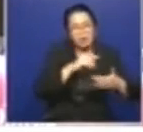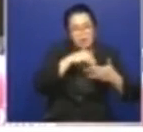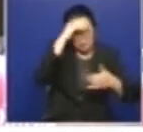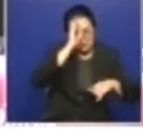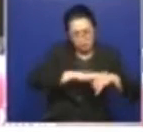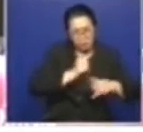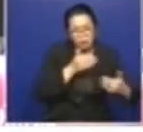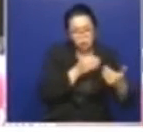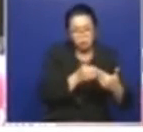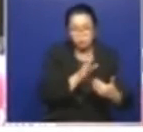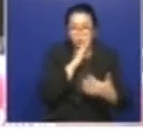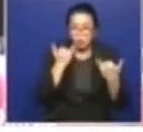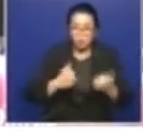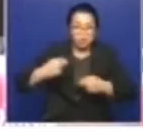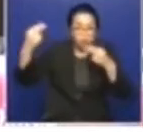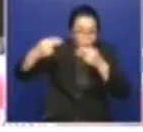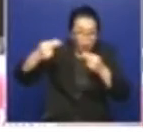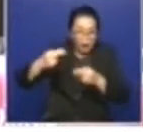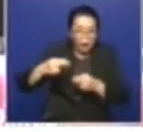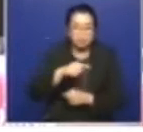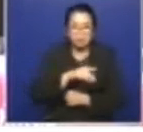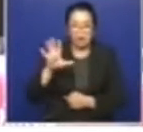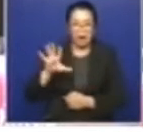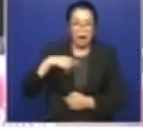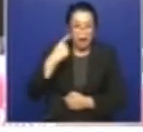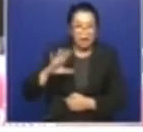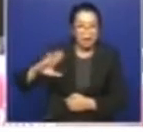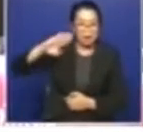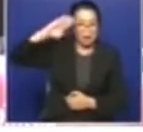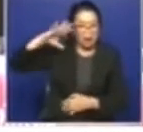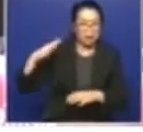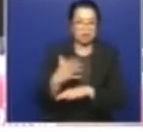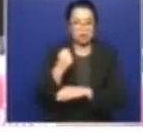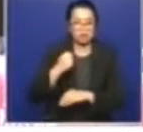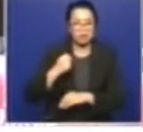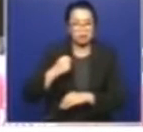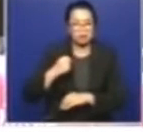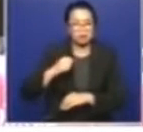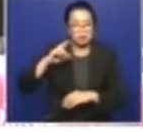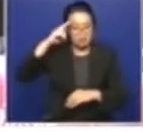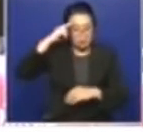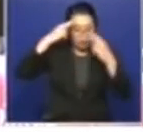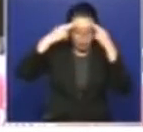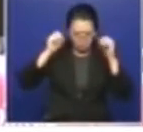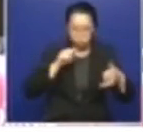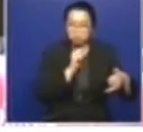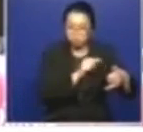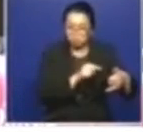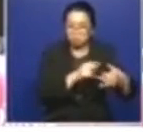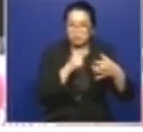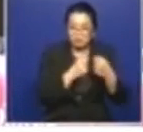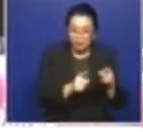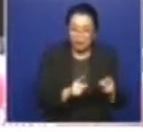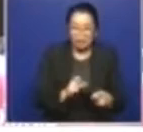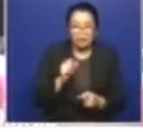านวันนี้มีสงครามเอาใครมาเป็นนายกเทียบท่านประยุทธ์ไม่ติดฝุ่นแต่ถ้าสงครามเศรษฐกิจมันไม่ใช่เว